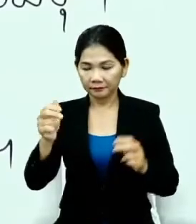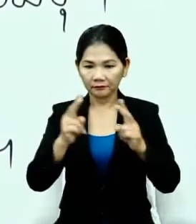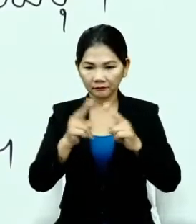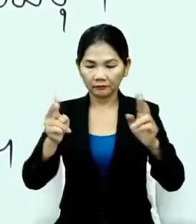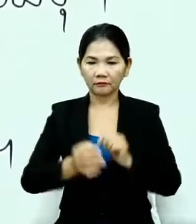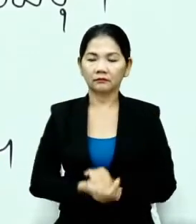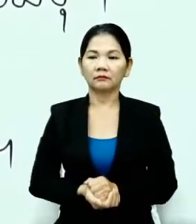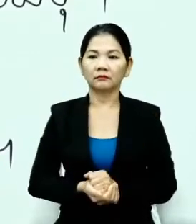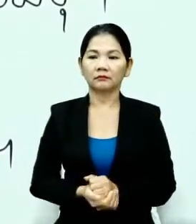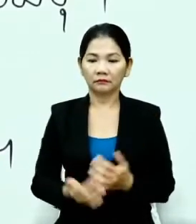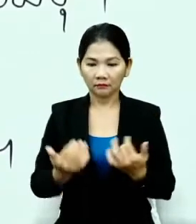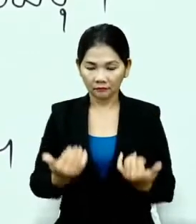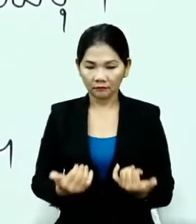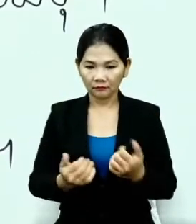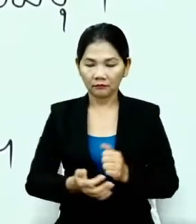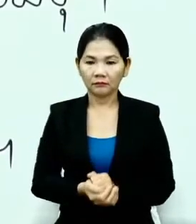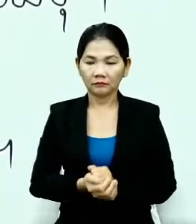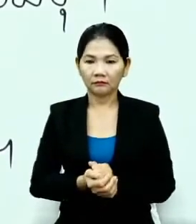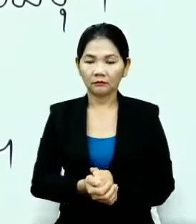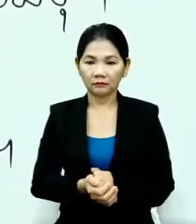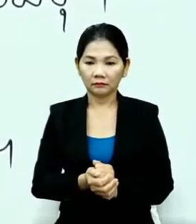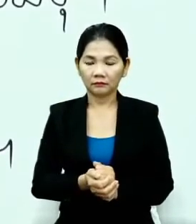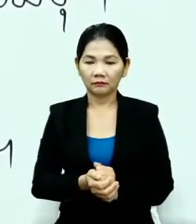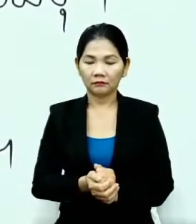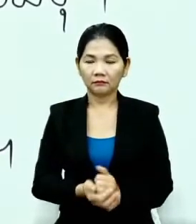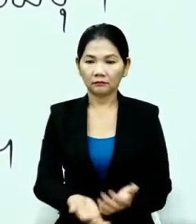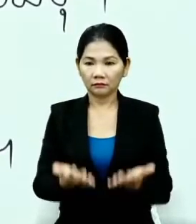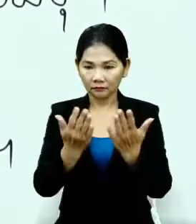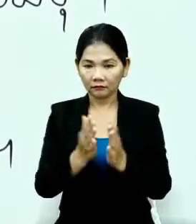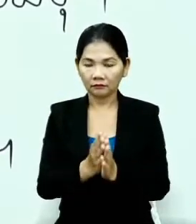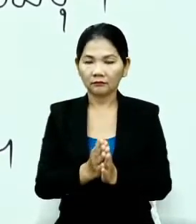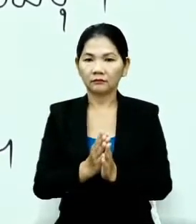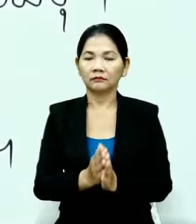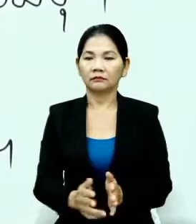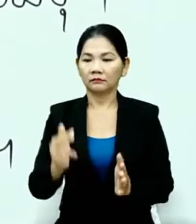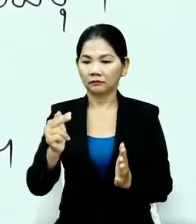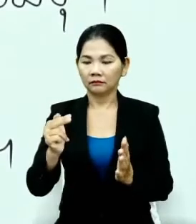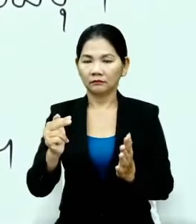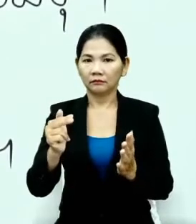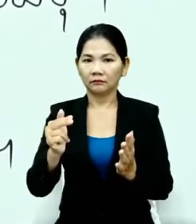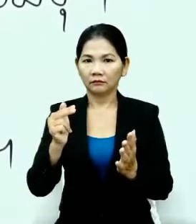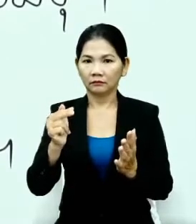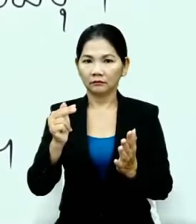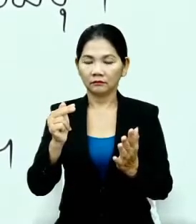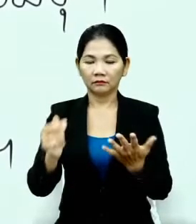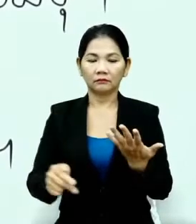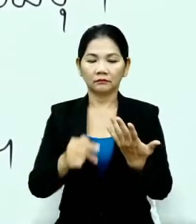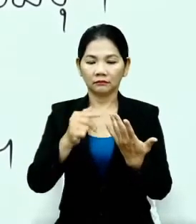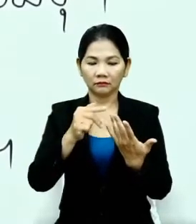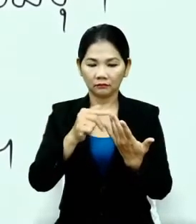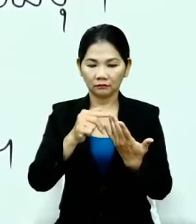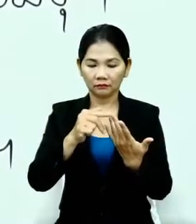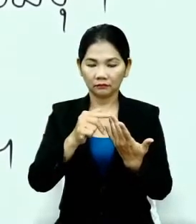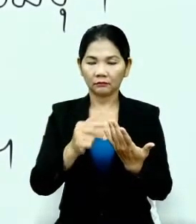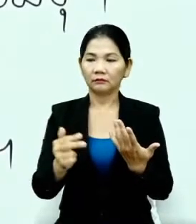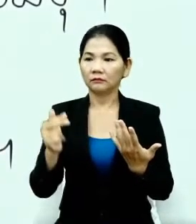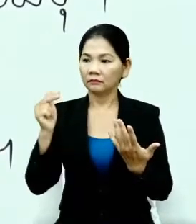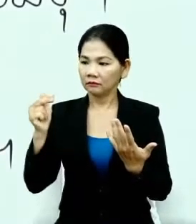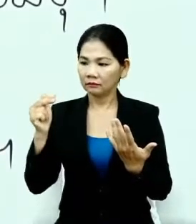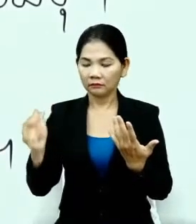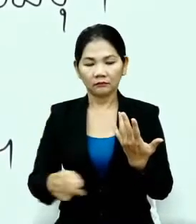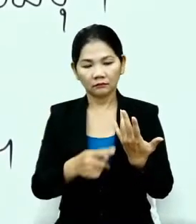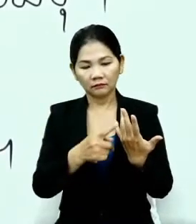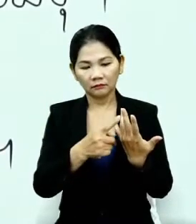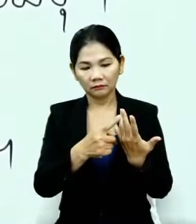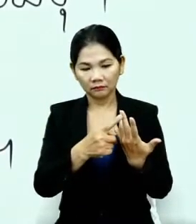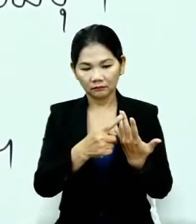nè tại lấy con tập tiên làng vinh nhé tôm nế cứ to cha nâng sạ ổng tôm hàng cà ổng nế